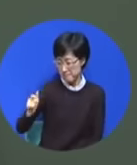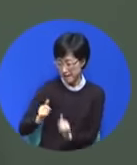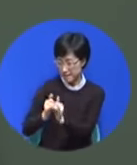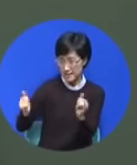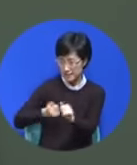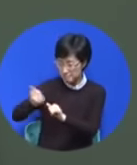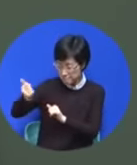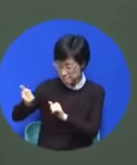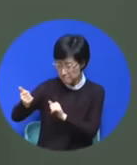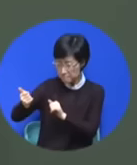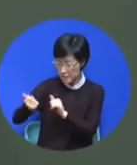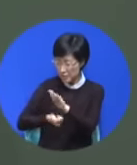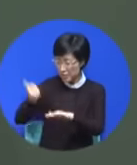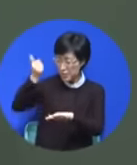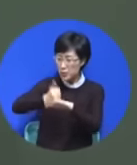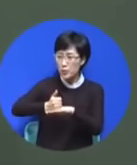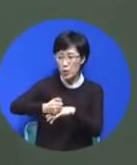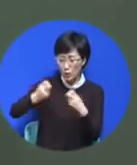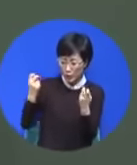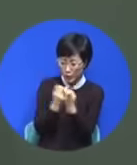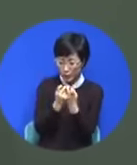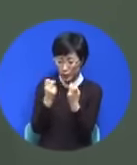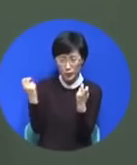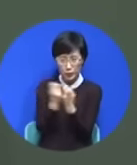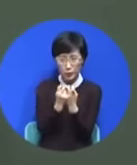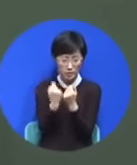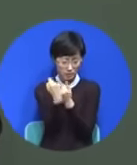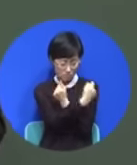내가 올라설 수 있냐 이렇게 세상에서는